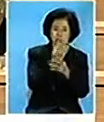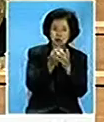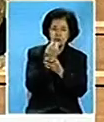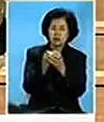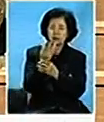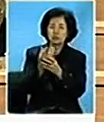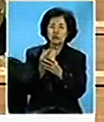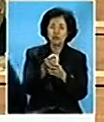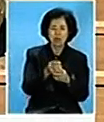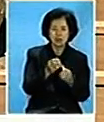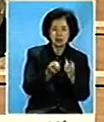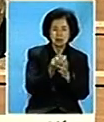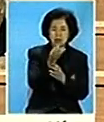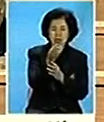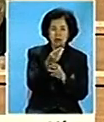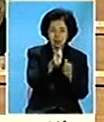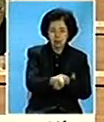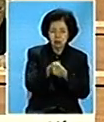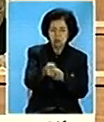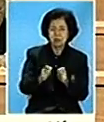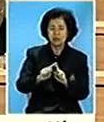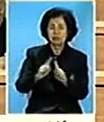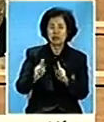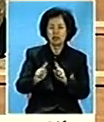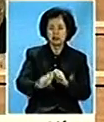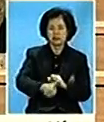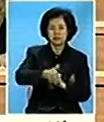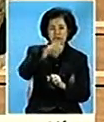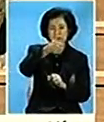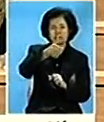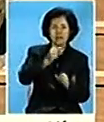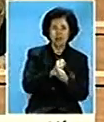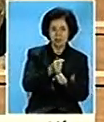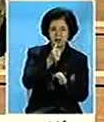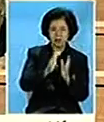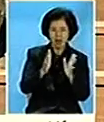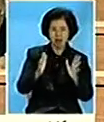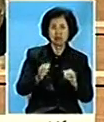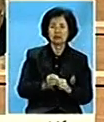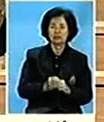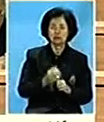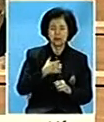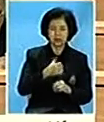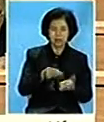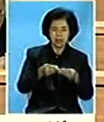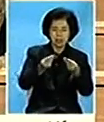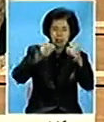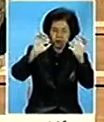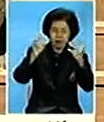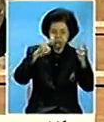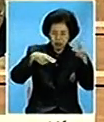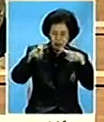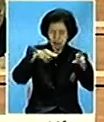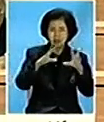าวหรือพืชเศรษฐกิจอื่นๆได้ดียิ่งขึ้นได้มากครั้งขึ้นนะครับก็อยากให้รัฐบาลได้พิจารณาในเรื่องนั้นน